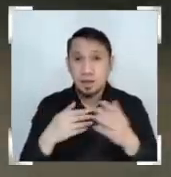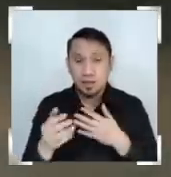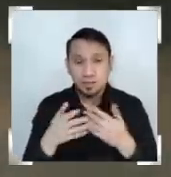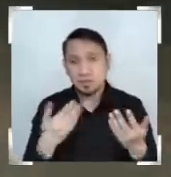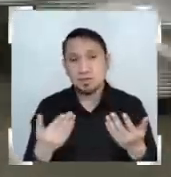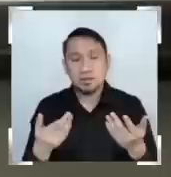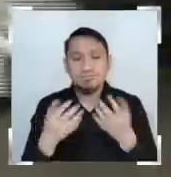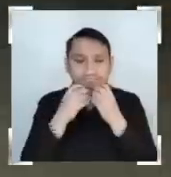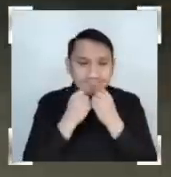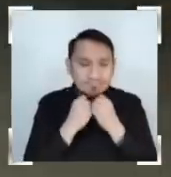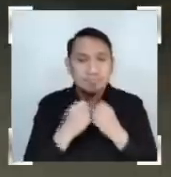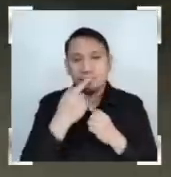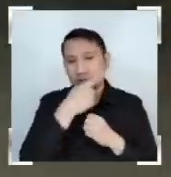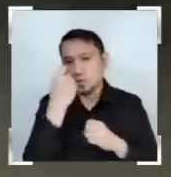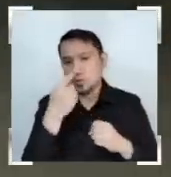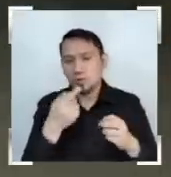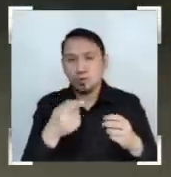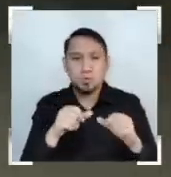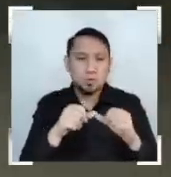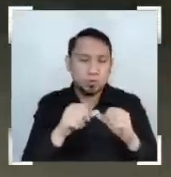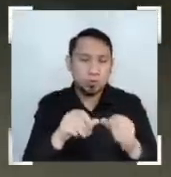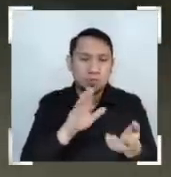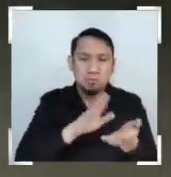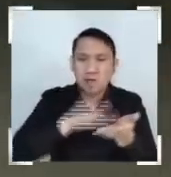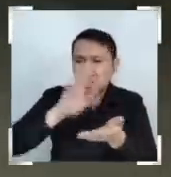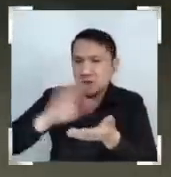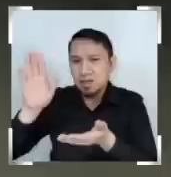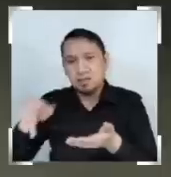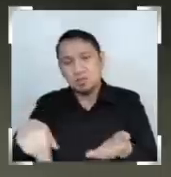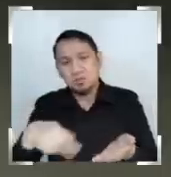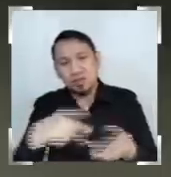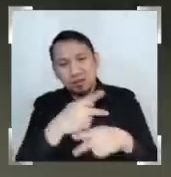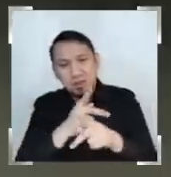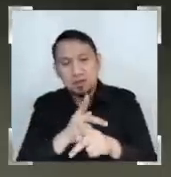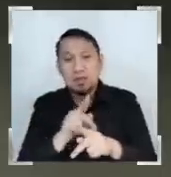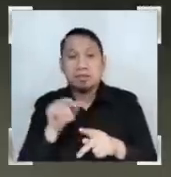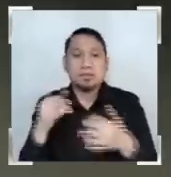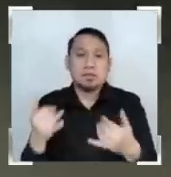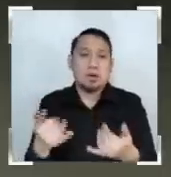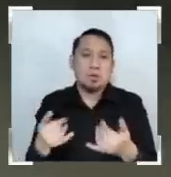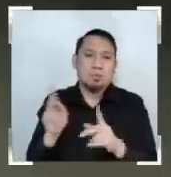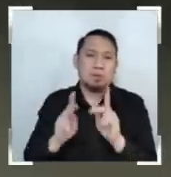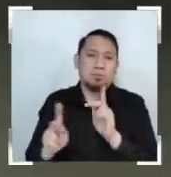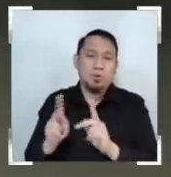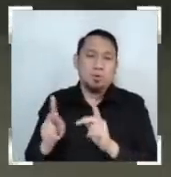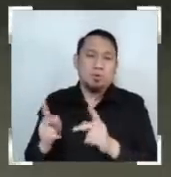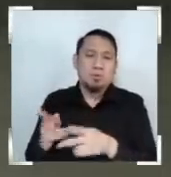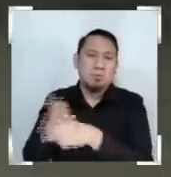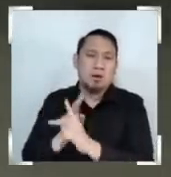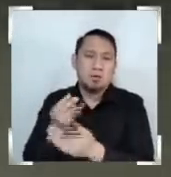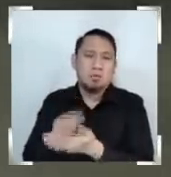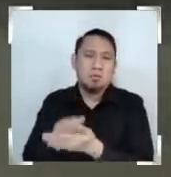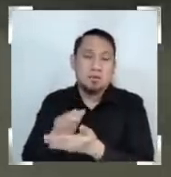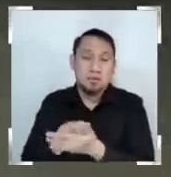tuloy-tuloy na pagtaas ng presyo ng bilihin, talagang mapipilitang umutang dahil sa pangangailangan. At live mula rito sa Quezon City, ako si